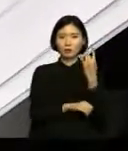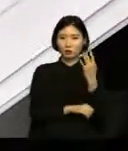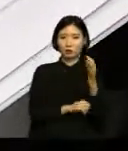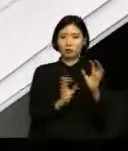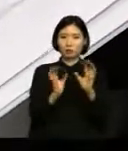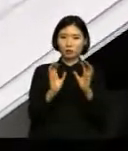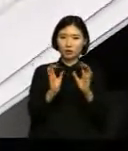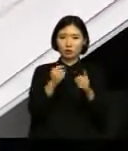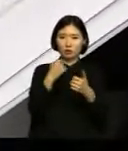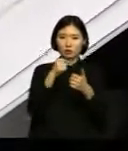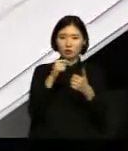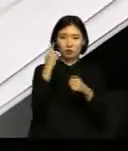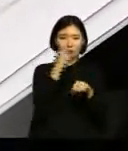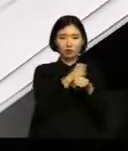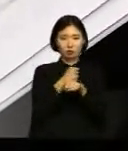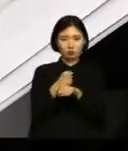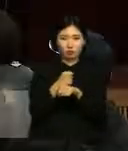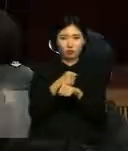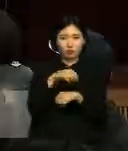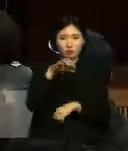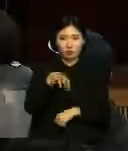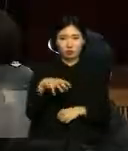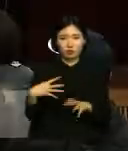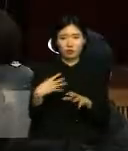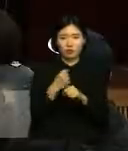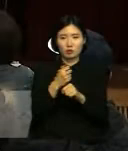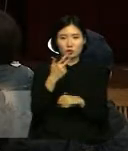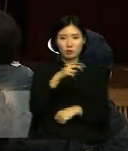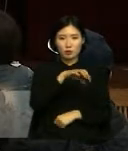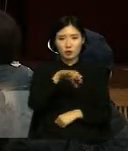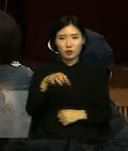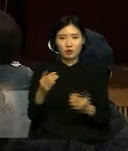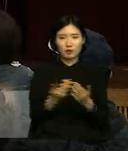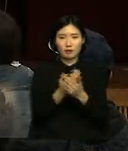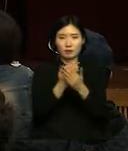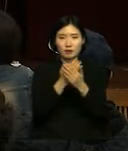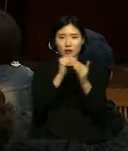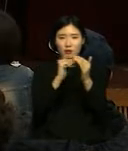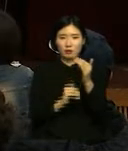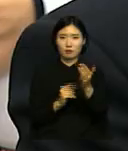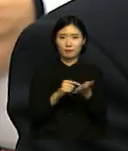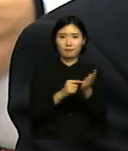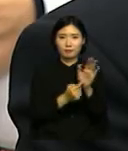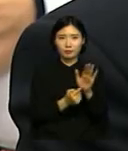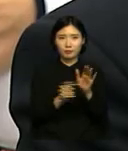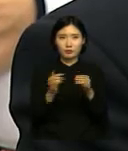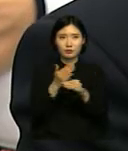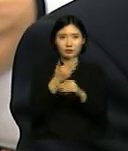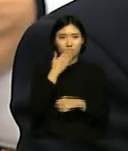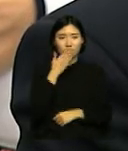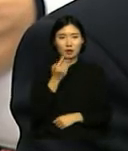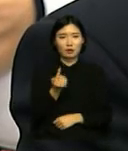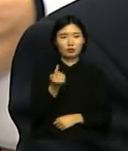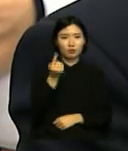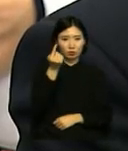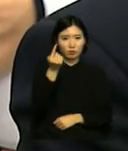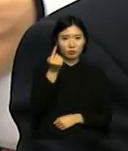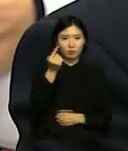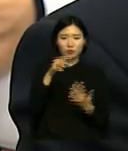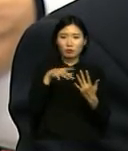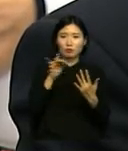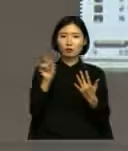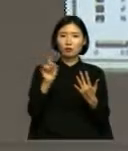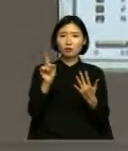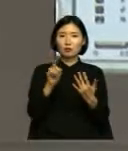교육 연구 단지 유치를 포함해 모두 7개 개발한 이 검토 대상에 올랐고 그 중 가능성이 가장 높은 곳으로 꼽힌